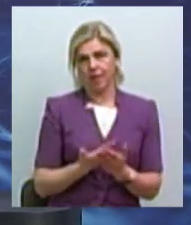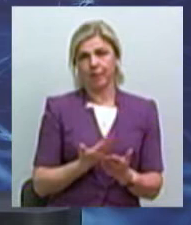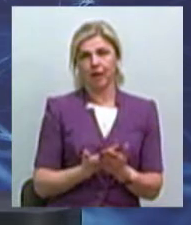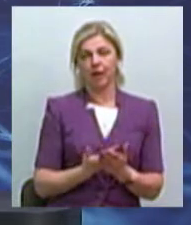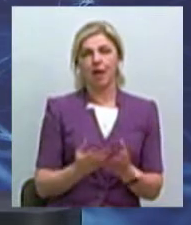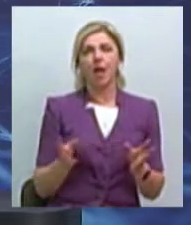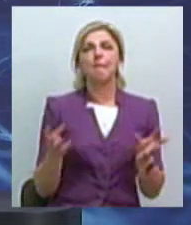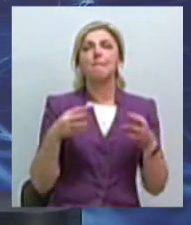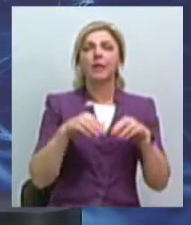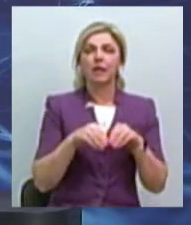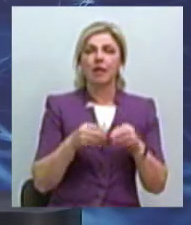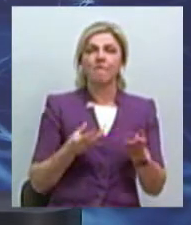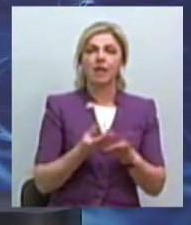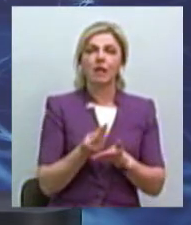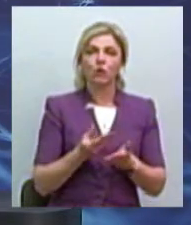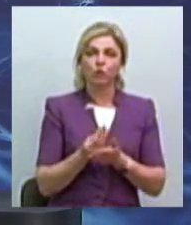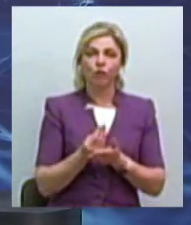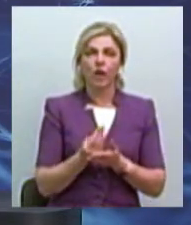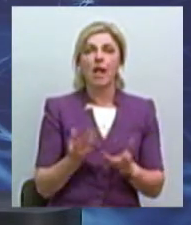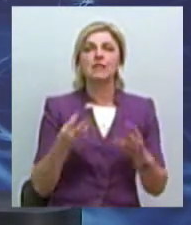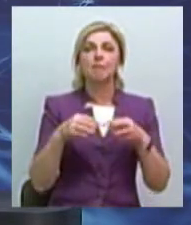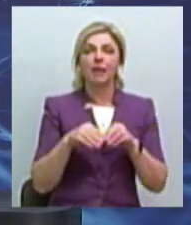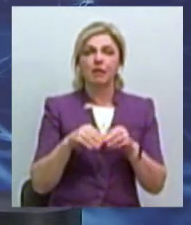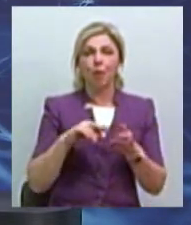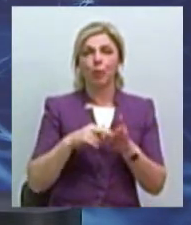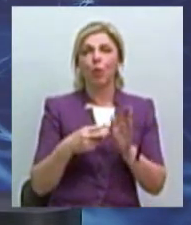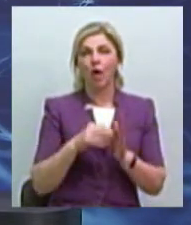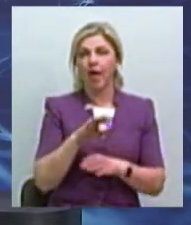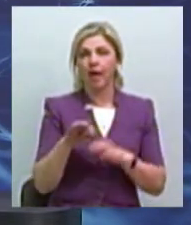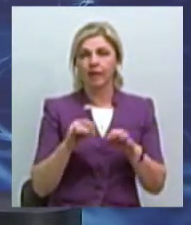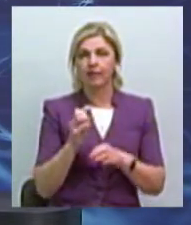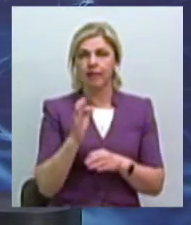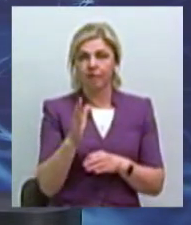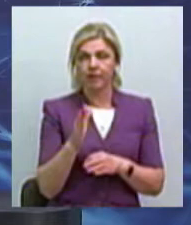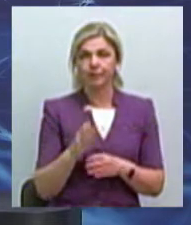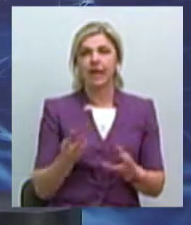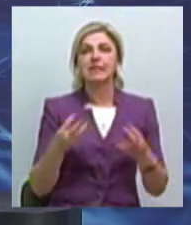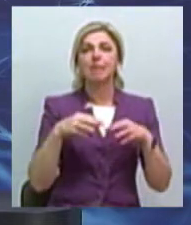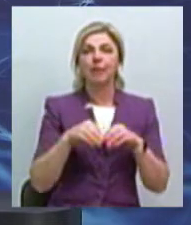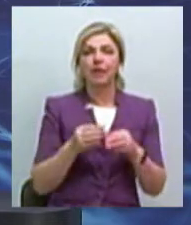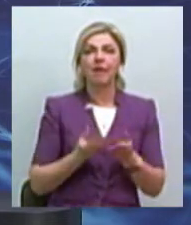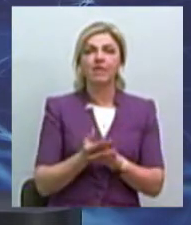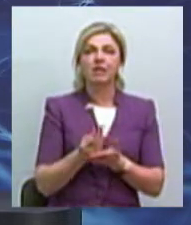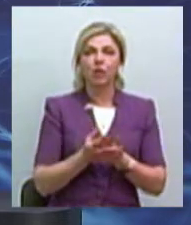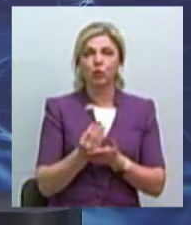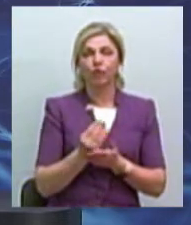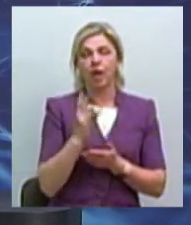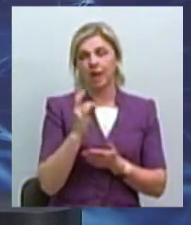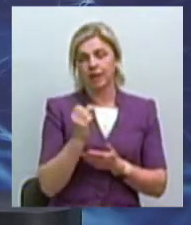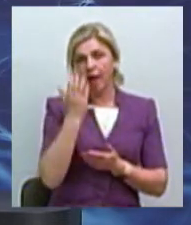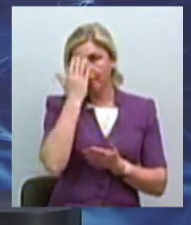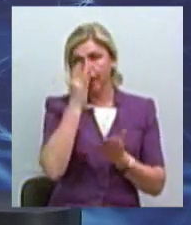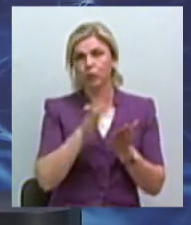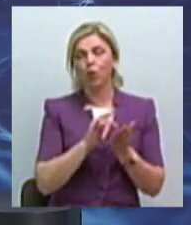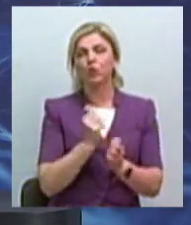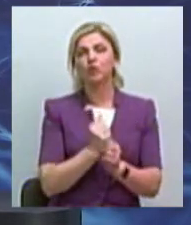спільне фінансування спільних проєктів. От. Спільне фінансування з метою